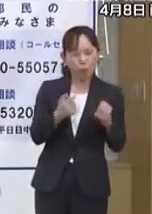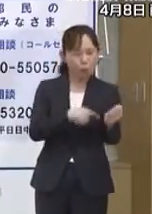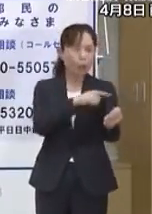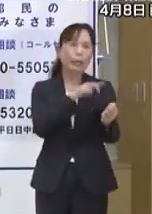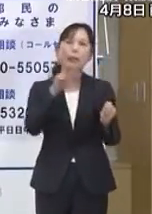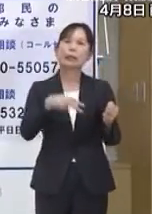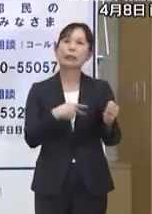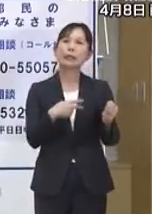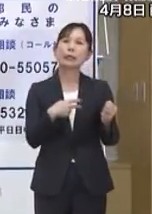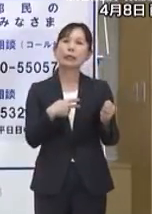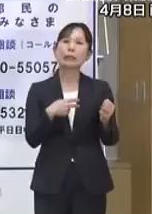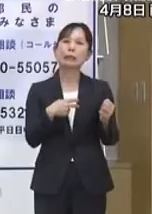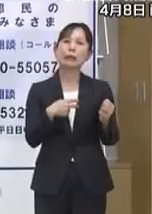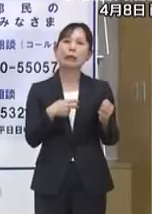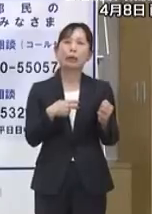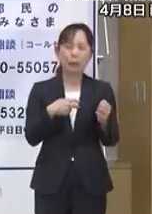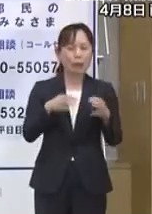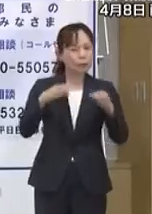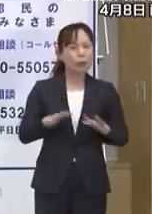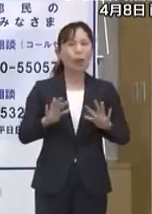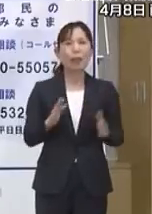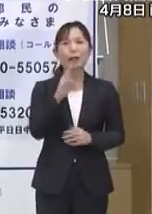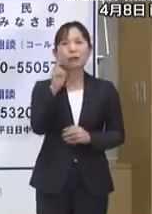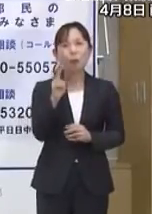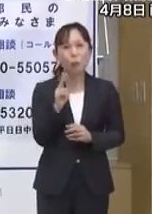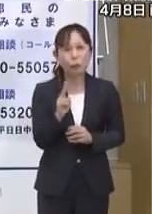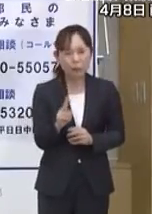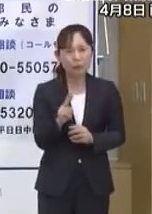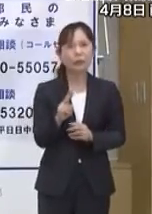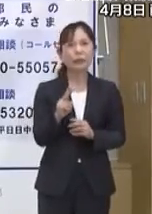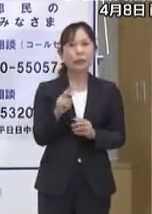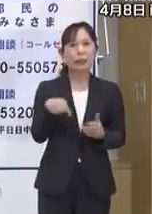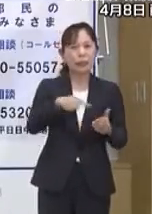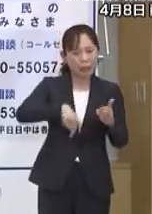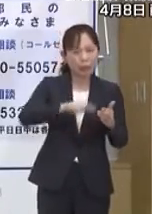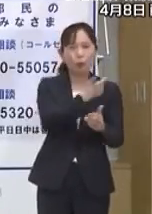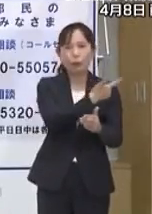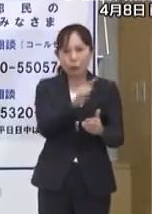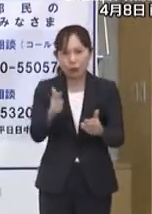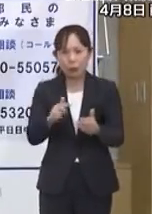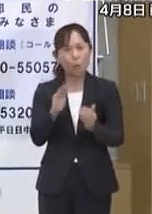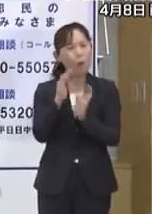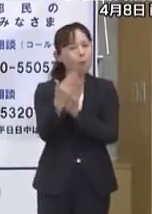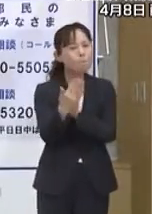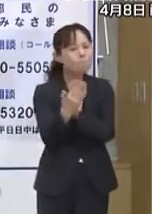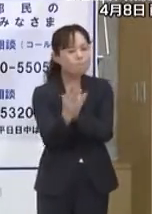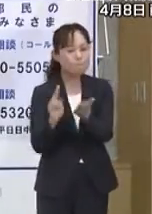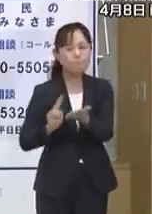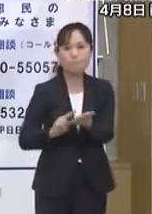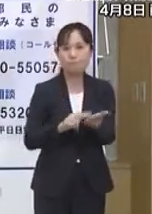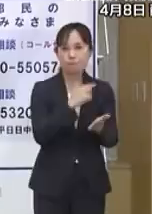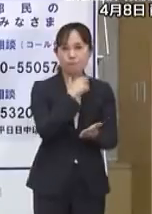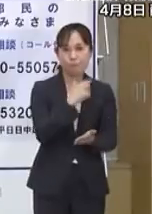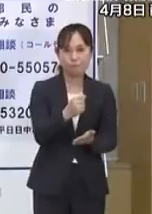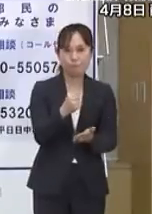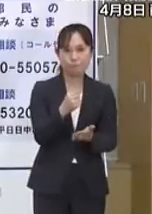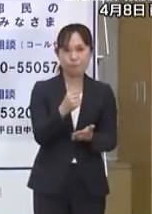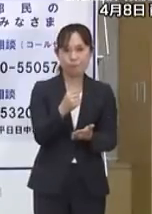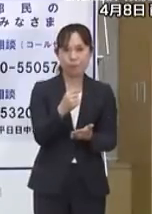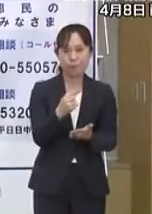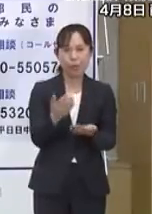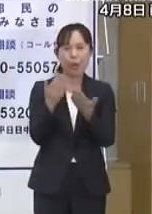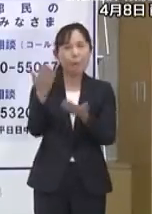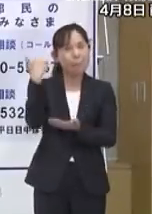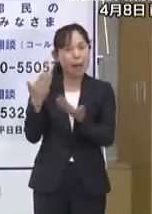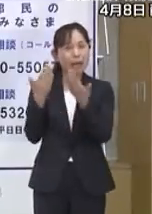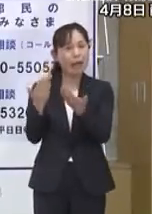利益を守るための条例こちらのほう近日中に制定を予定しているということで奨学金の返還や